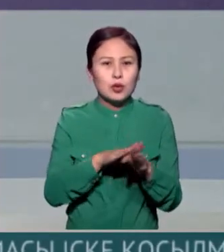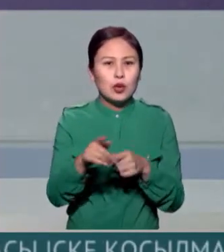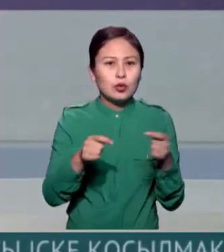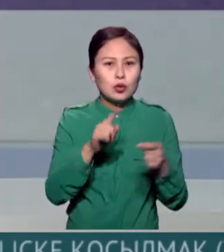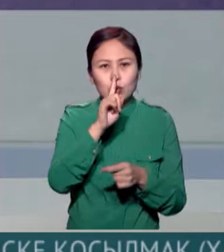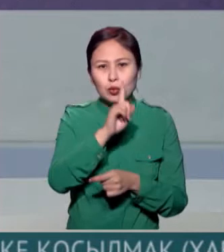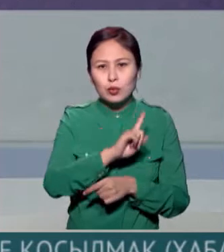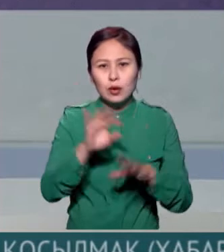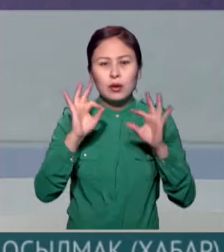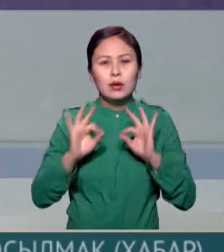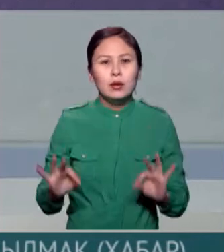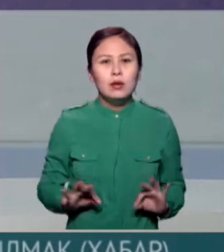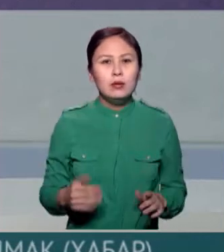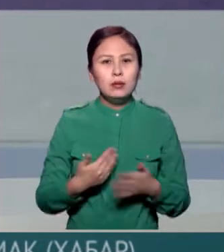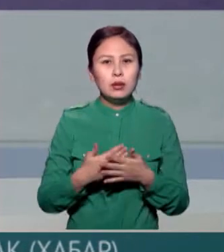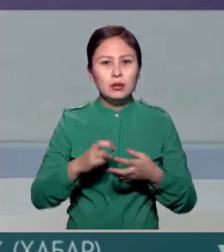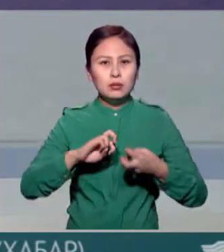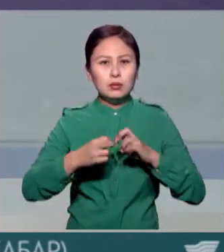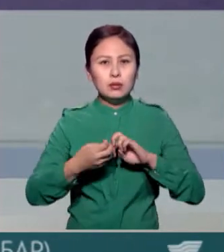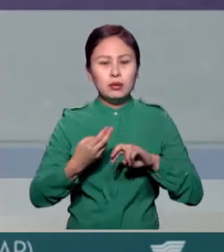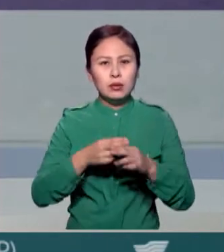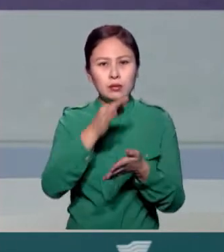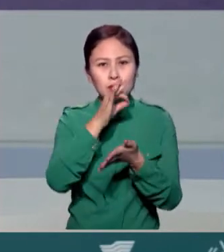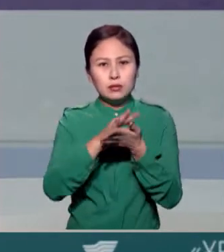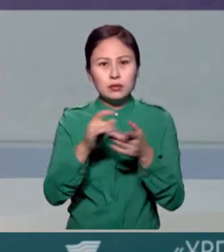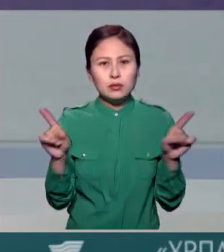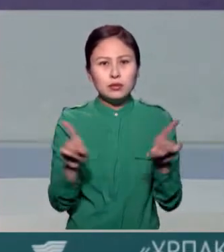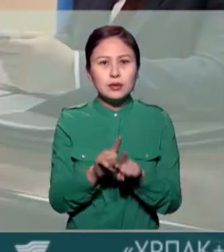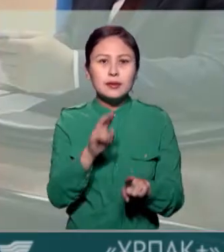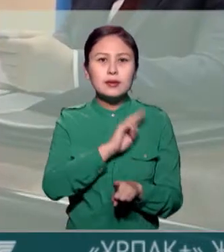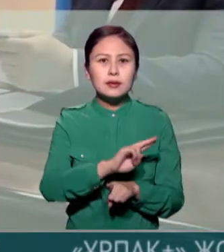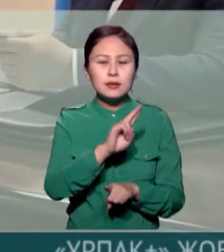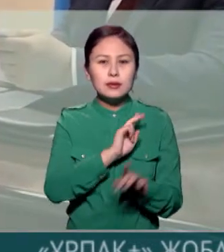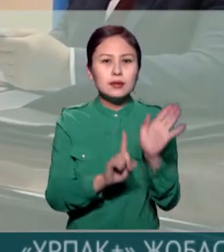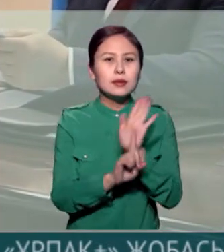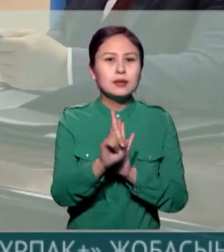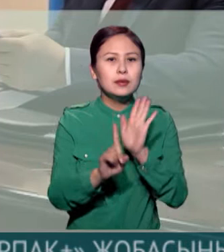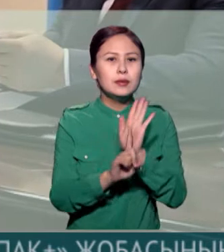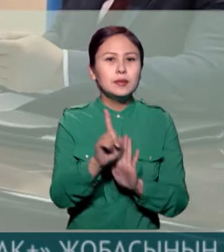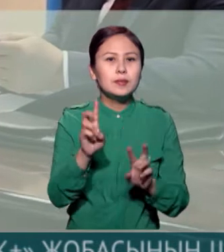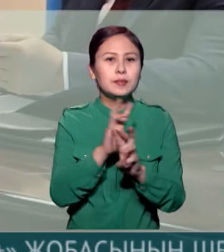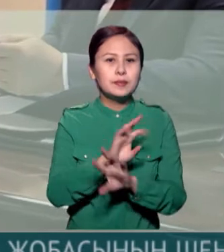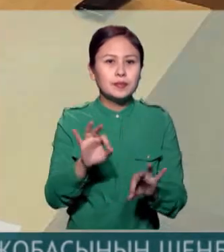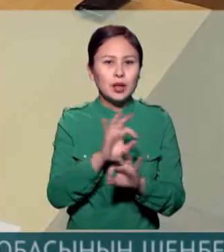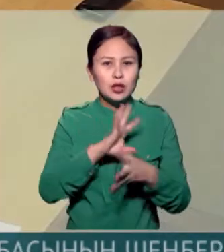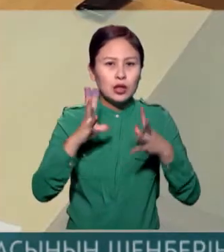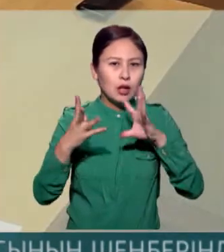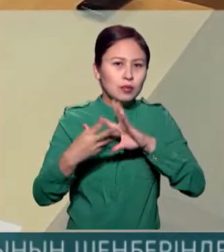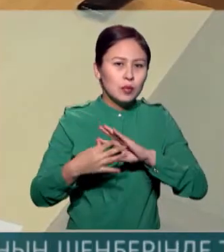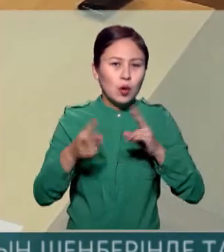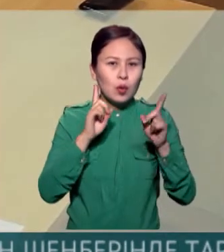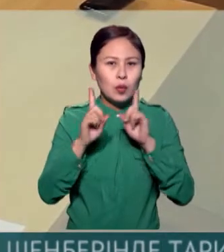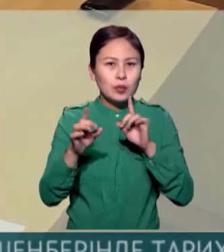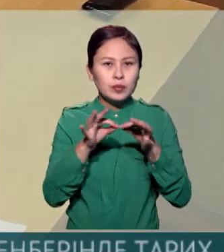жүргізбейді. Сондықтан облыстық прокуратура бұл мәселені осы салаға жауапты барлық құзырлы орган қызметкерлерінің басын қосып, алқа мәжілісінде